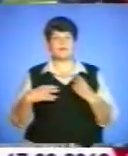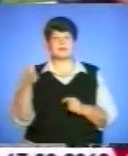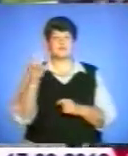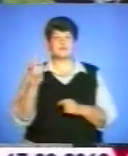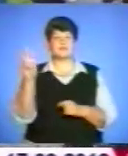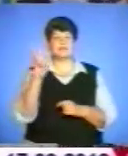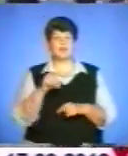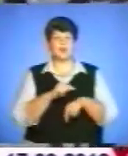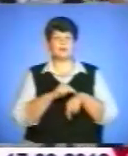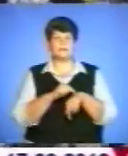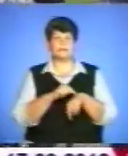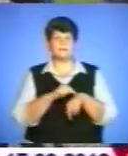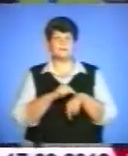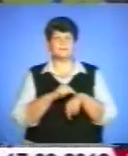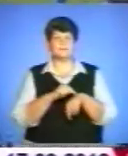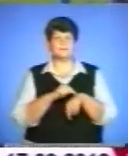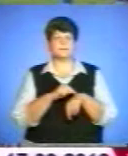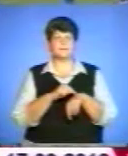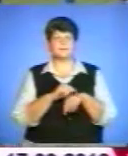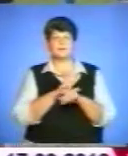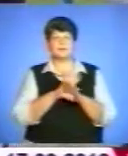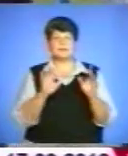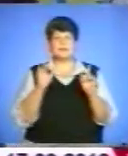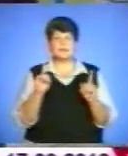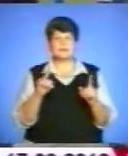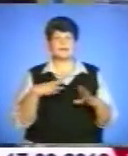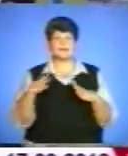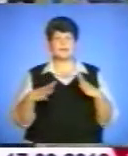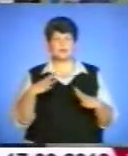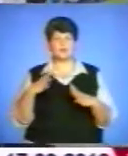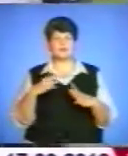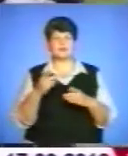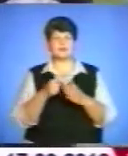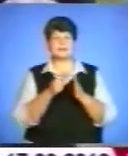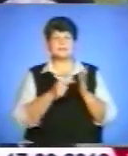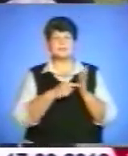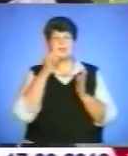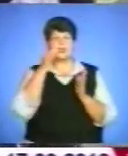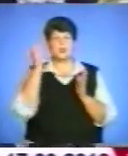години. І ми не тільки тренуємося, ми ділимося досвідом.